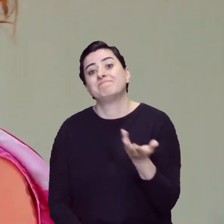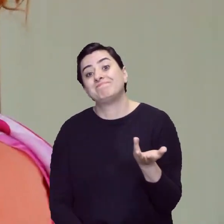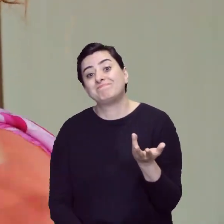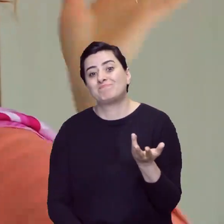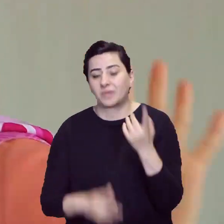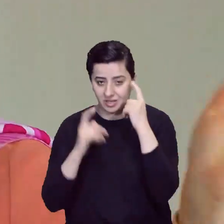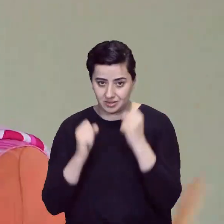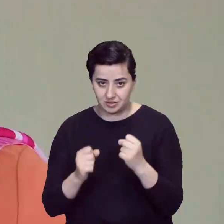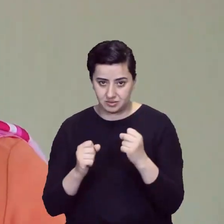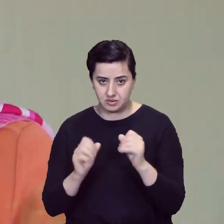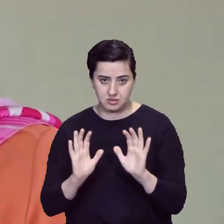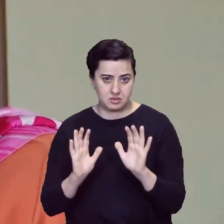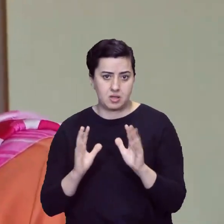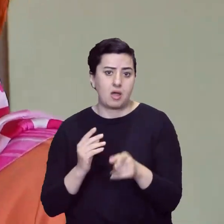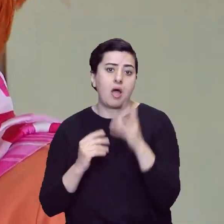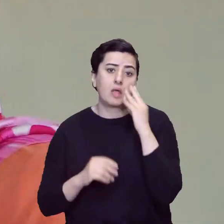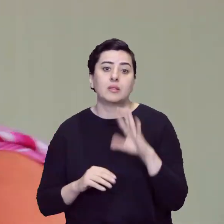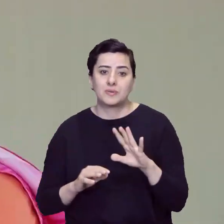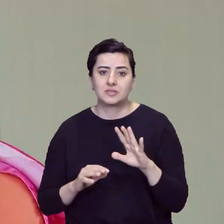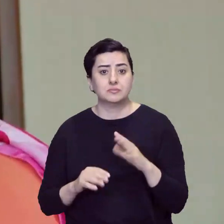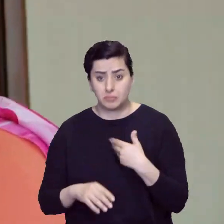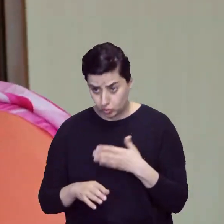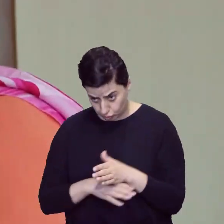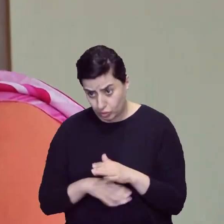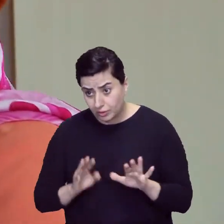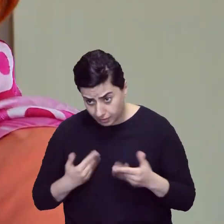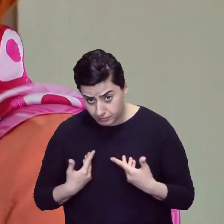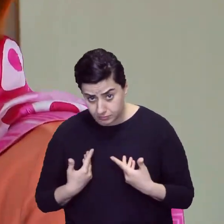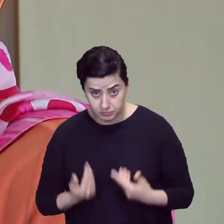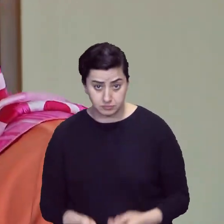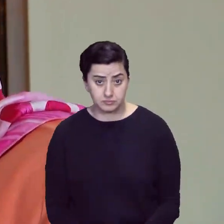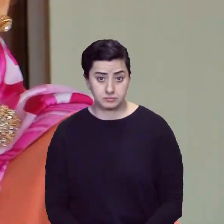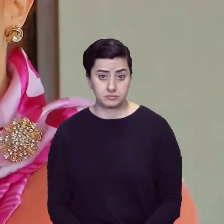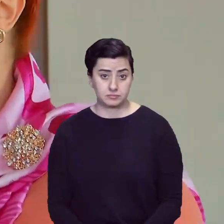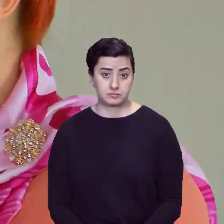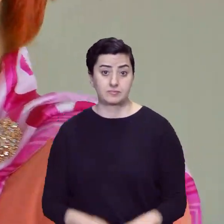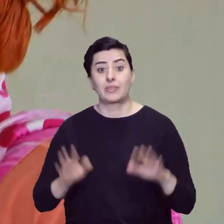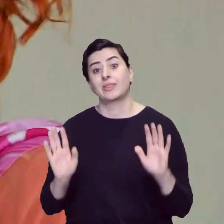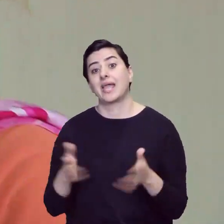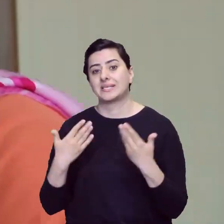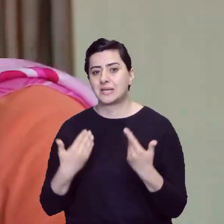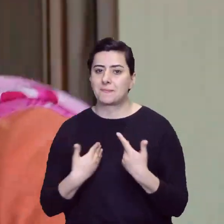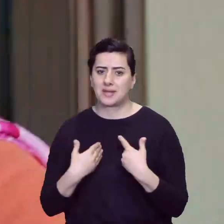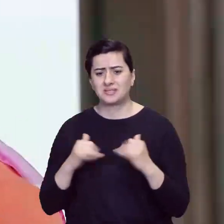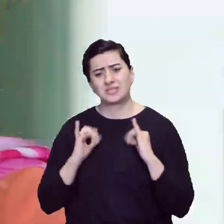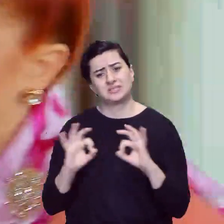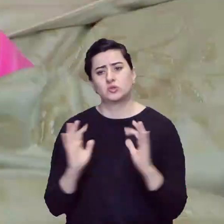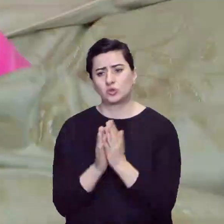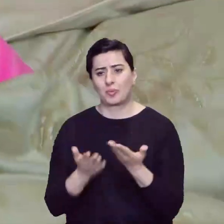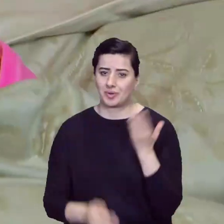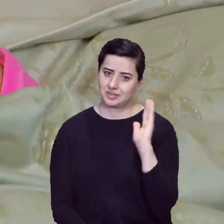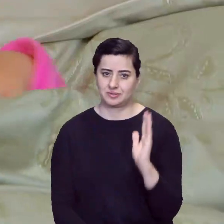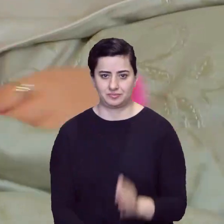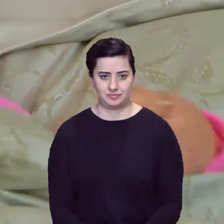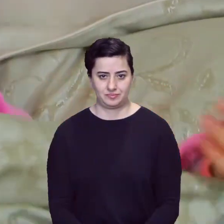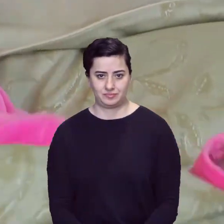ama mümkün değil. Anlamadı. Ay haksız mıyım sizce de yani? Neyse, ben rahatsız ettim sizi.